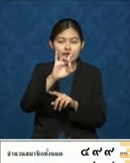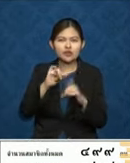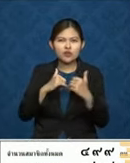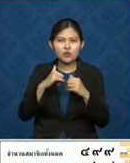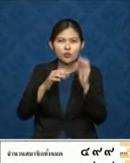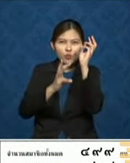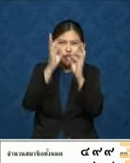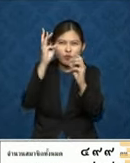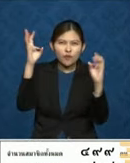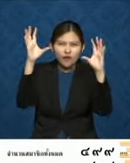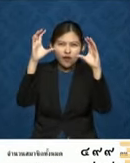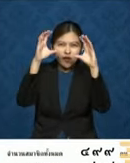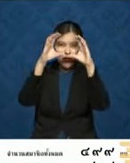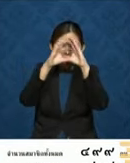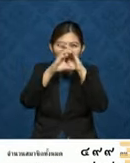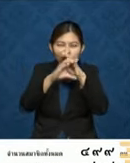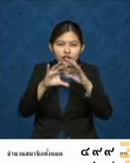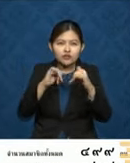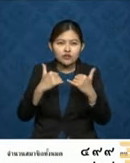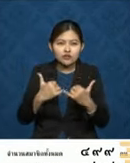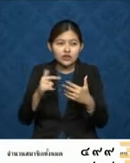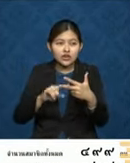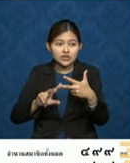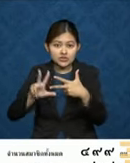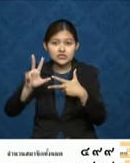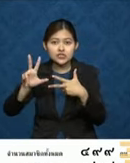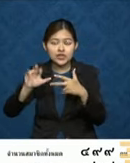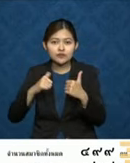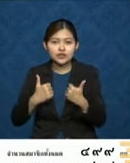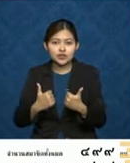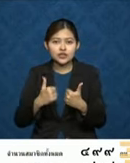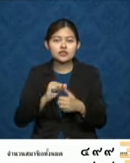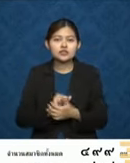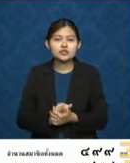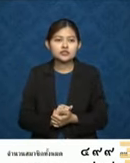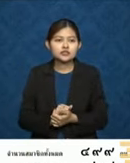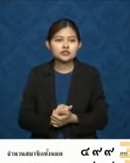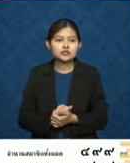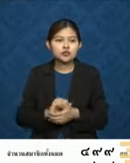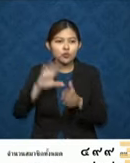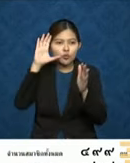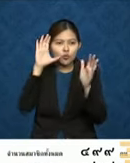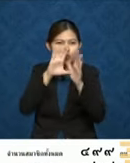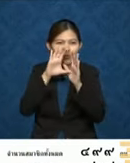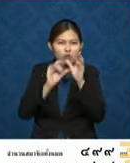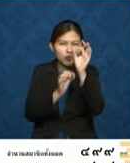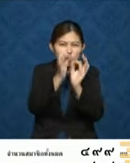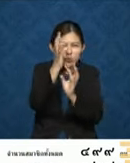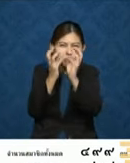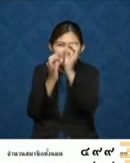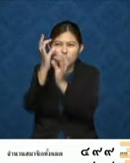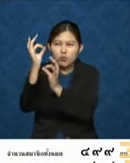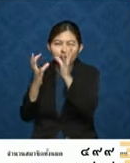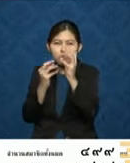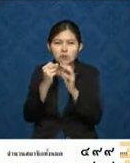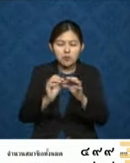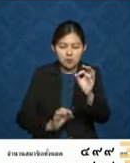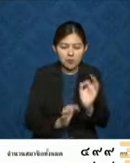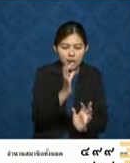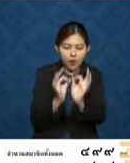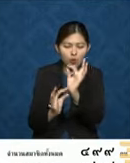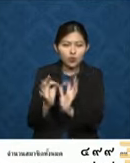ปัญหามากๆเลยแล้ววันนี้ก็อยู่อันดับที่ 3นะครับคลิปต่อไปเลยครับอันนี้ปัญหาเกิดจากอะไรลองดูนะครับเป็นการเผานา